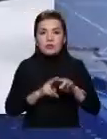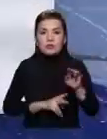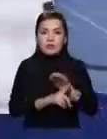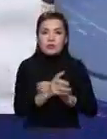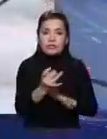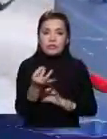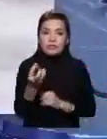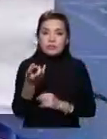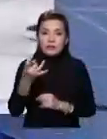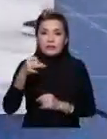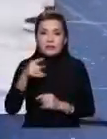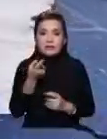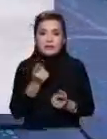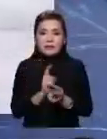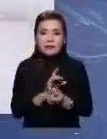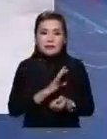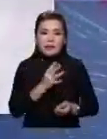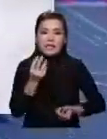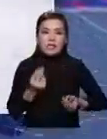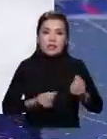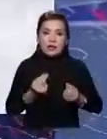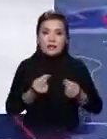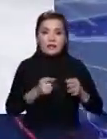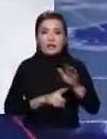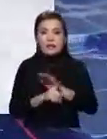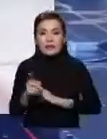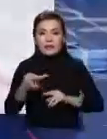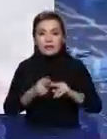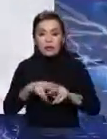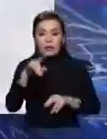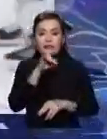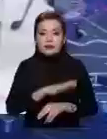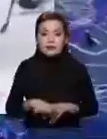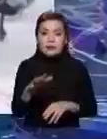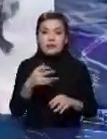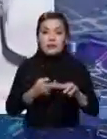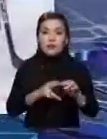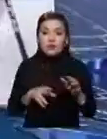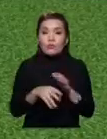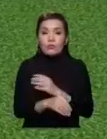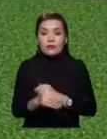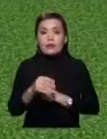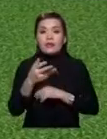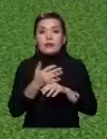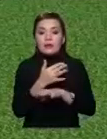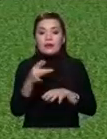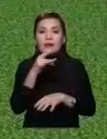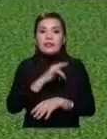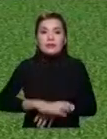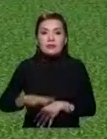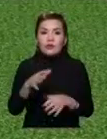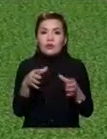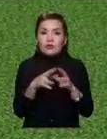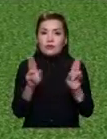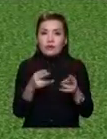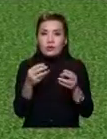Нижнекамсктың Нефтехимигімен кездесті. Ойынның басталуына дейін қазақстандық клуб шығыс конференциясының соңында, ал ресейлік клуб 10-шы